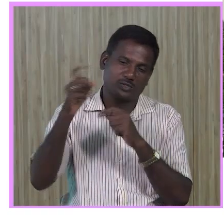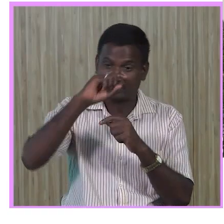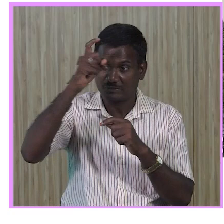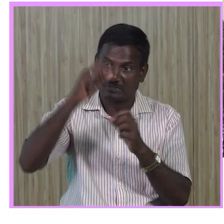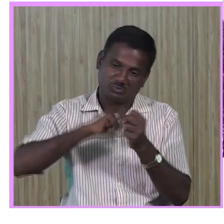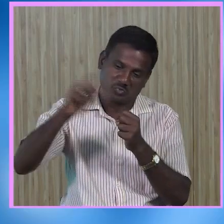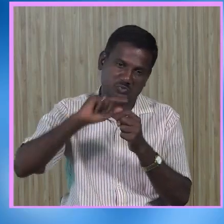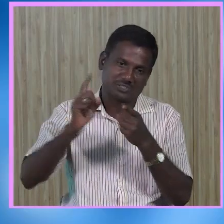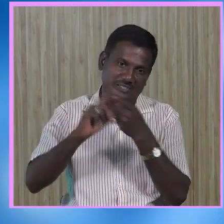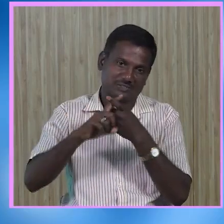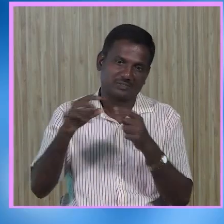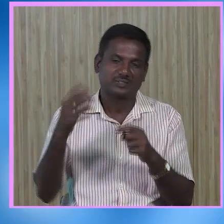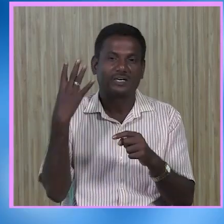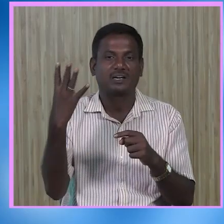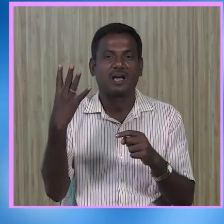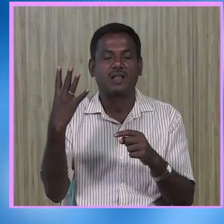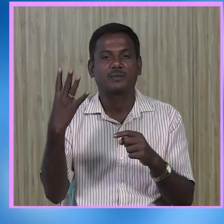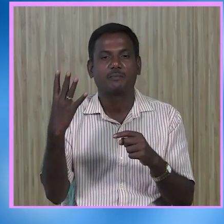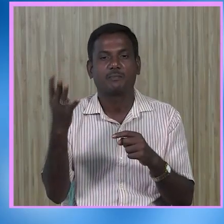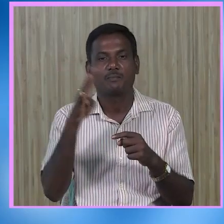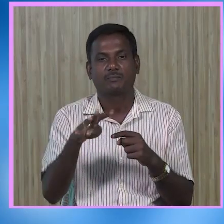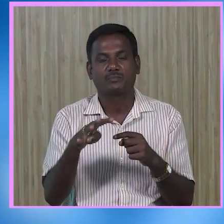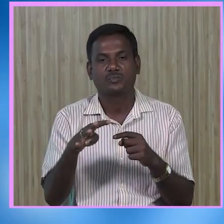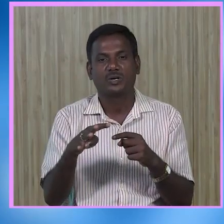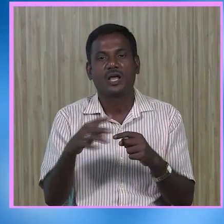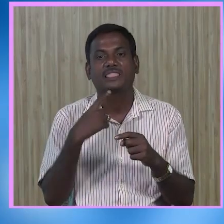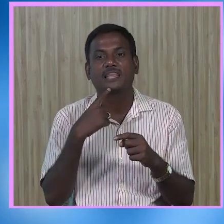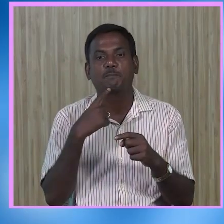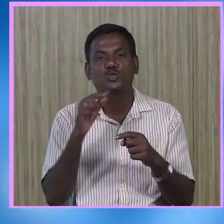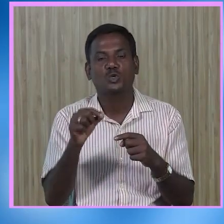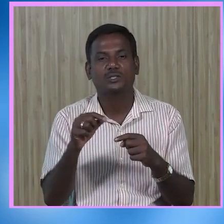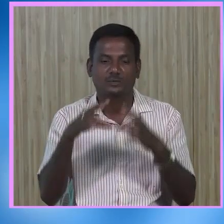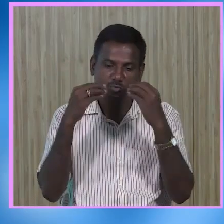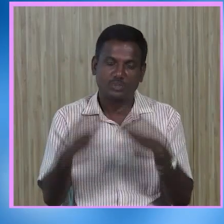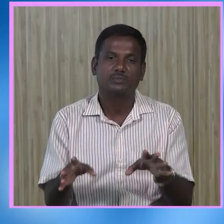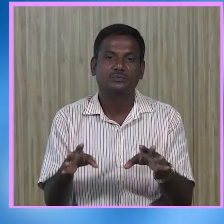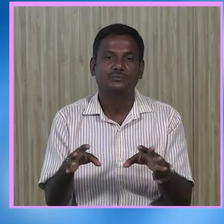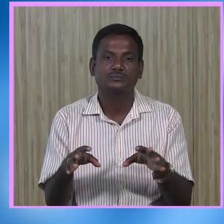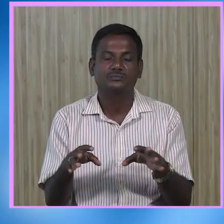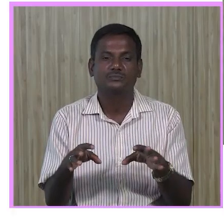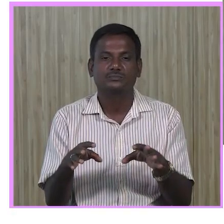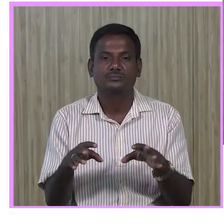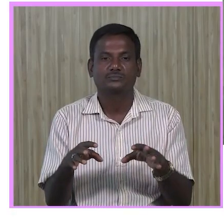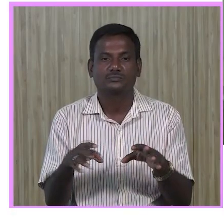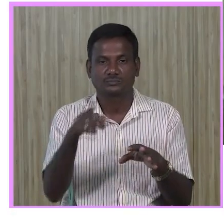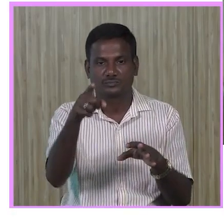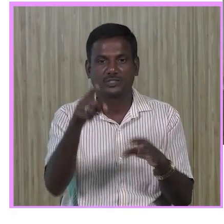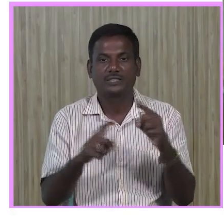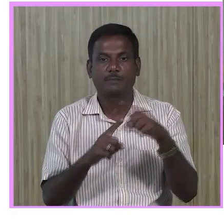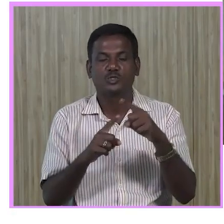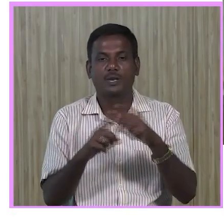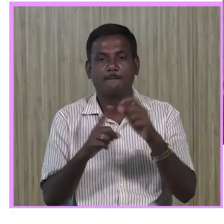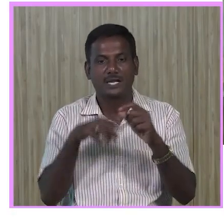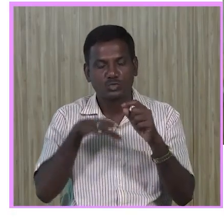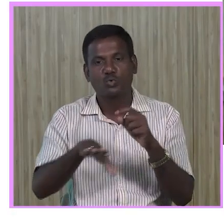திப்பு சுல்தான். 4வது மைசூர் போரில் திப்பு சுல்தான் கொல்லப்பட்டதும் அந்த